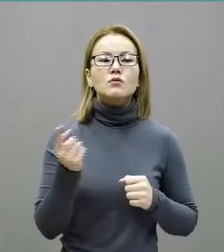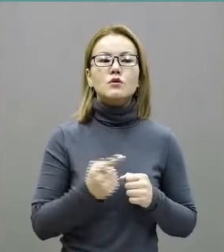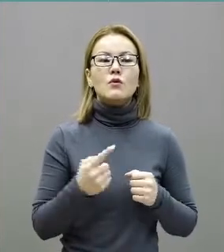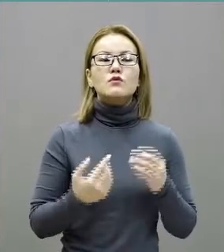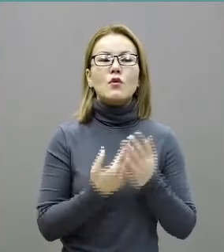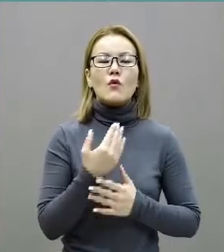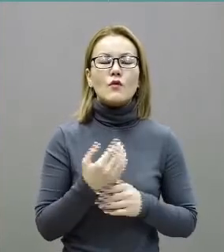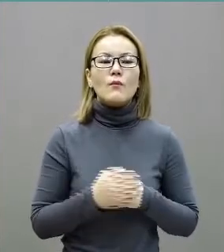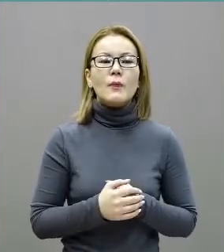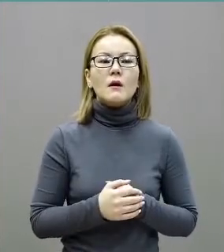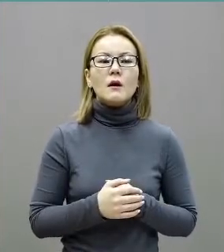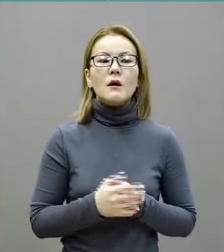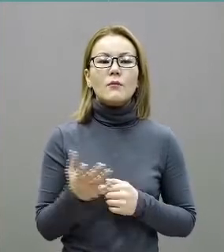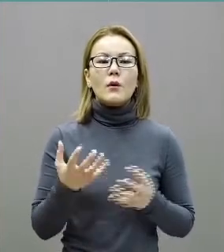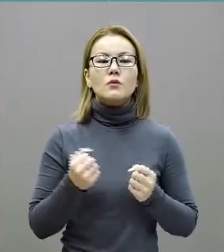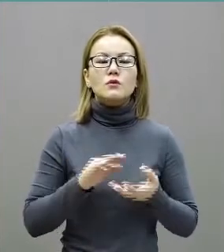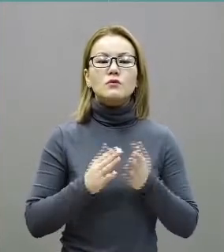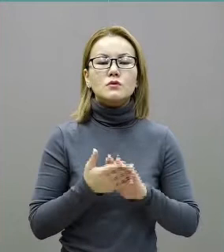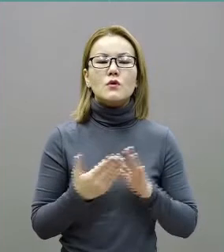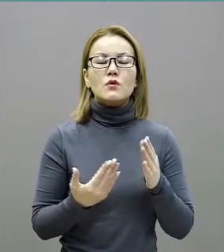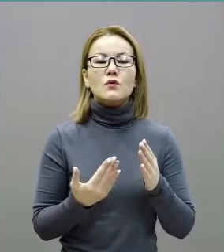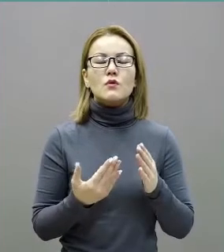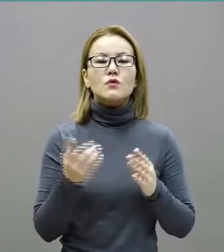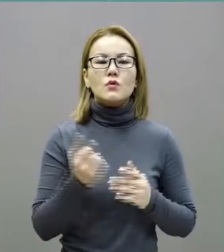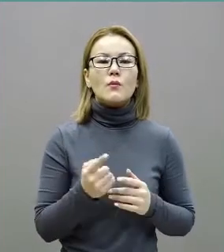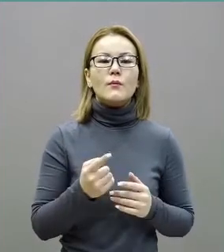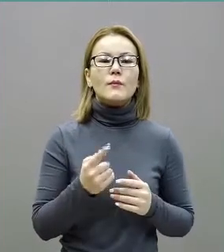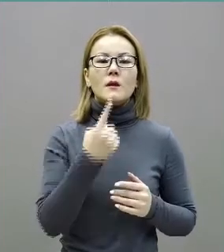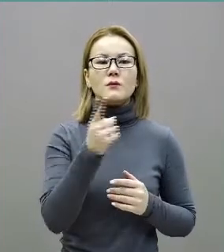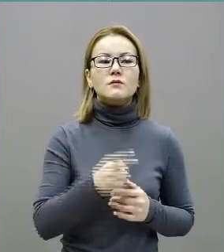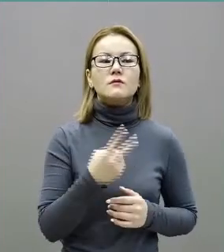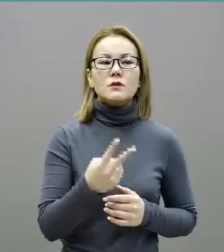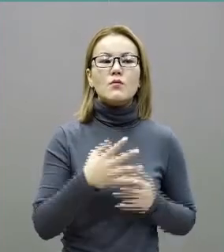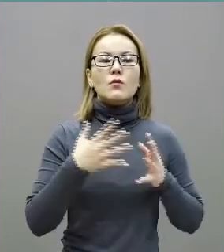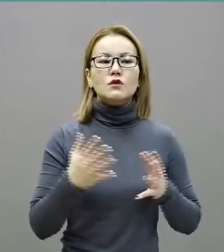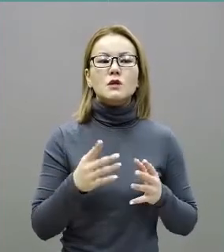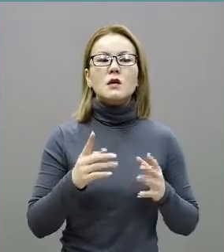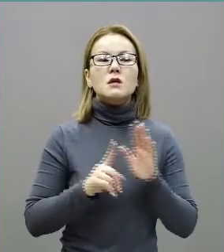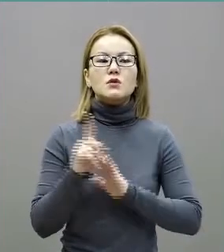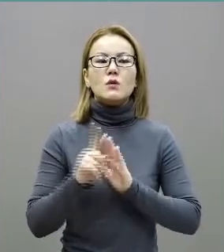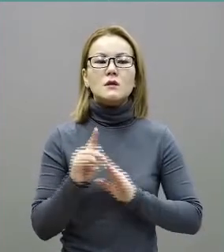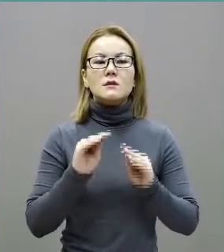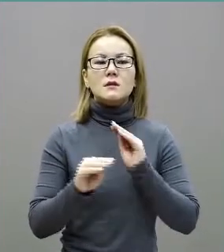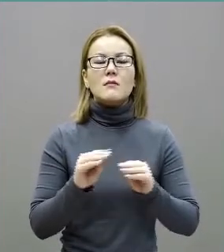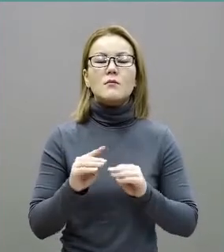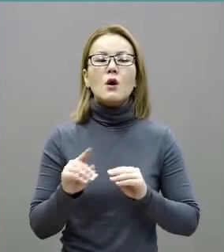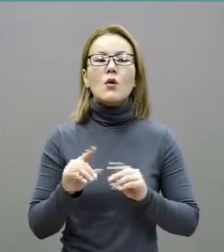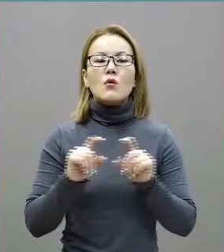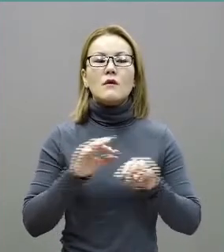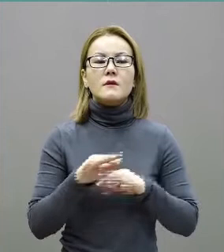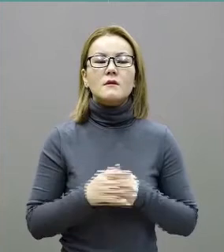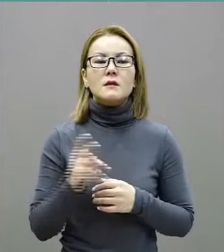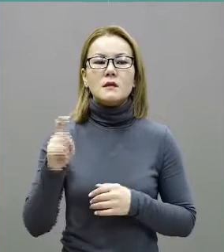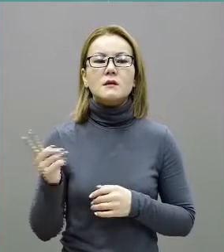исходных составим уравнение x деленное на x плюс 3 равно экспрессе деленное на x плюс 8